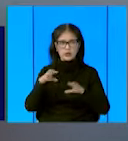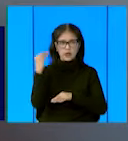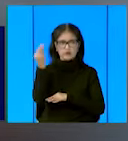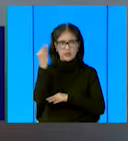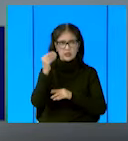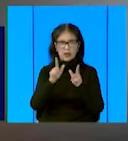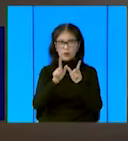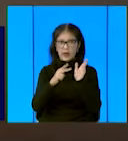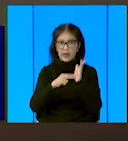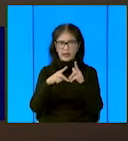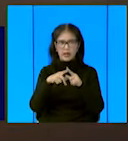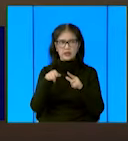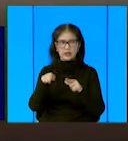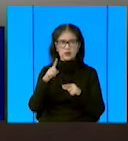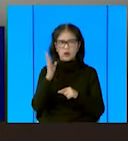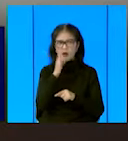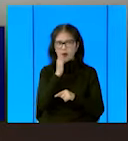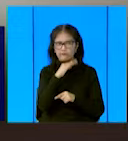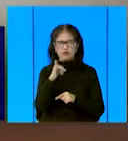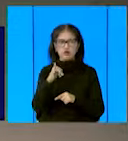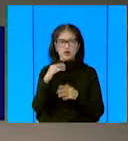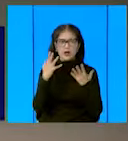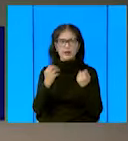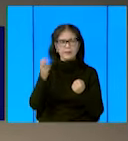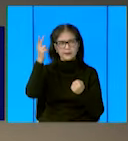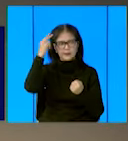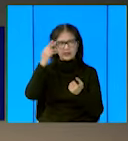sorotan masyarakat Bali. Warga berharap agar pemerintah memberikan sanksi